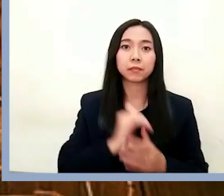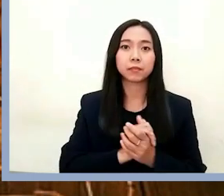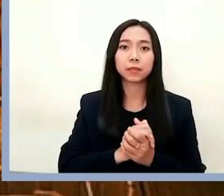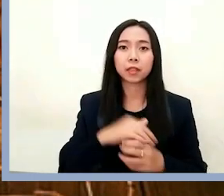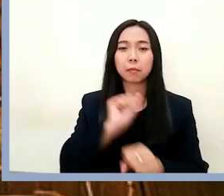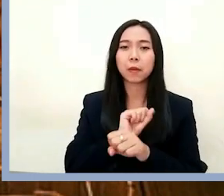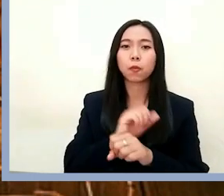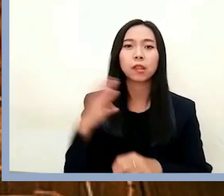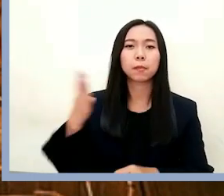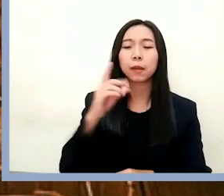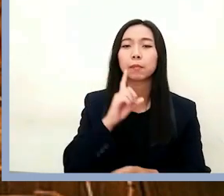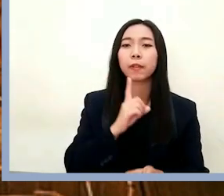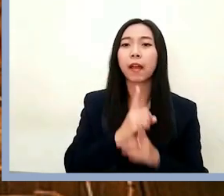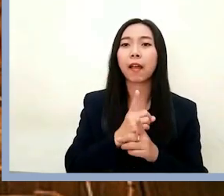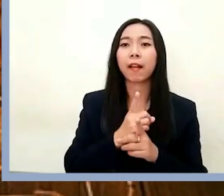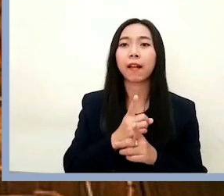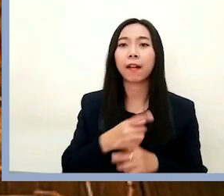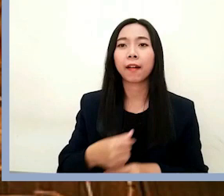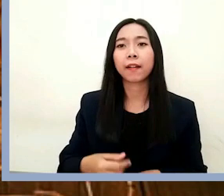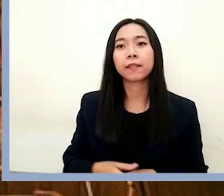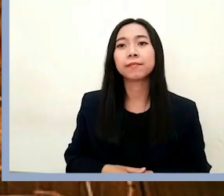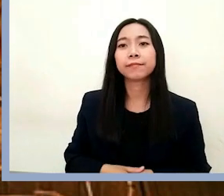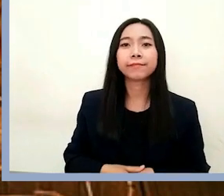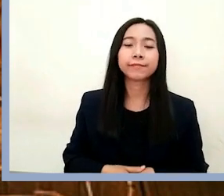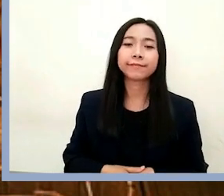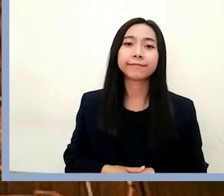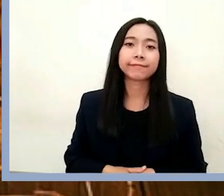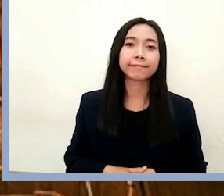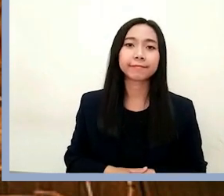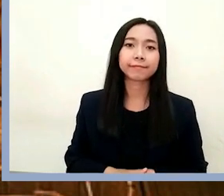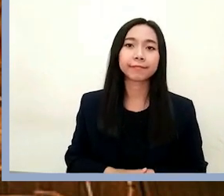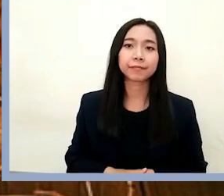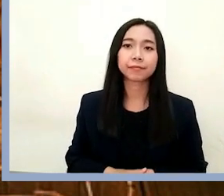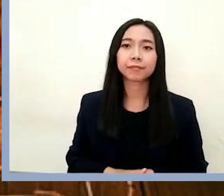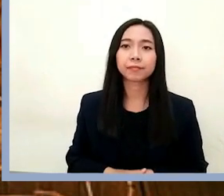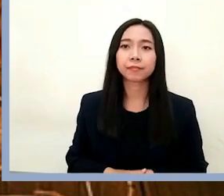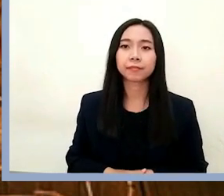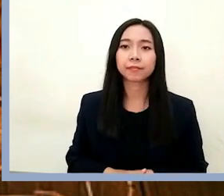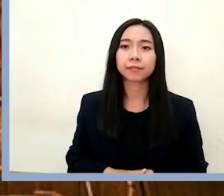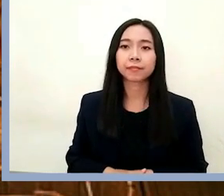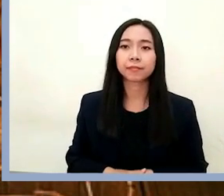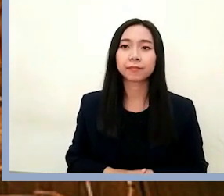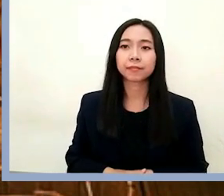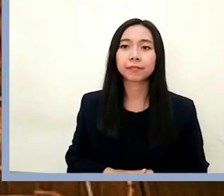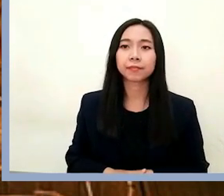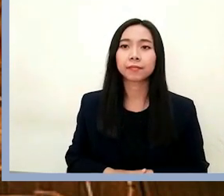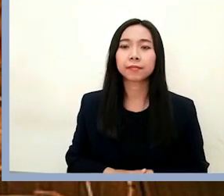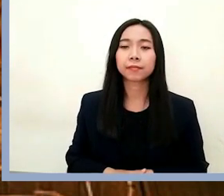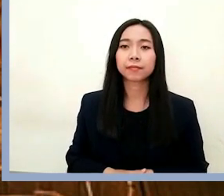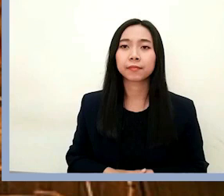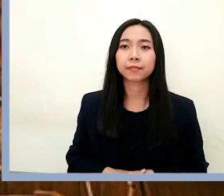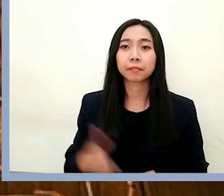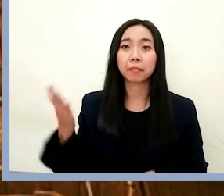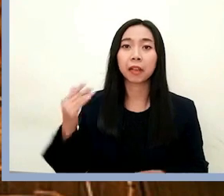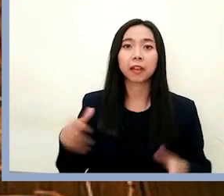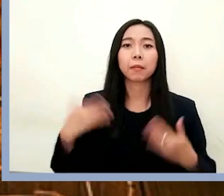sadar profesi saya tidak terlalu buruk sebab mengapa sebab utamanya mereka merasa